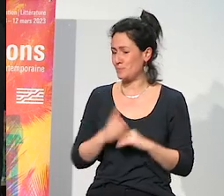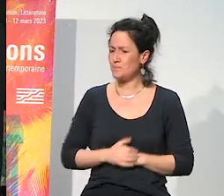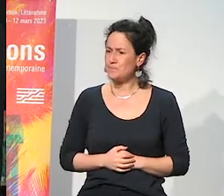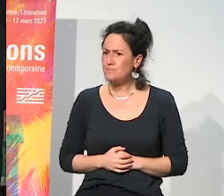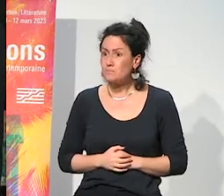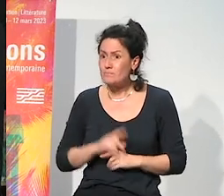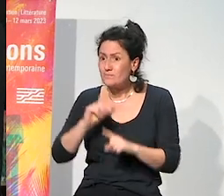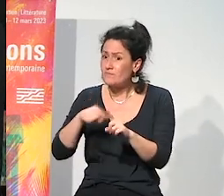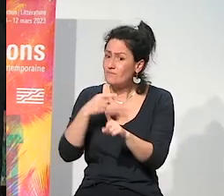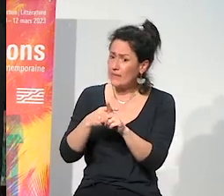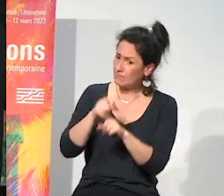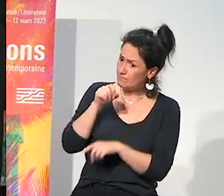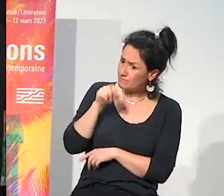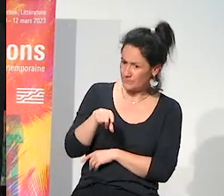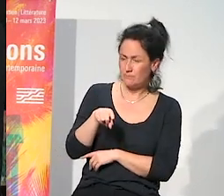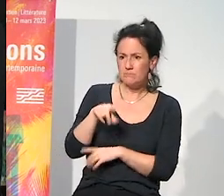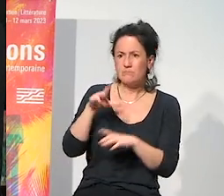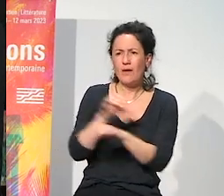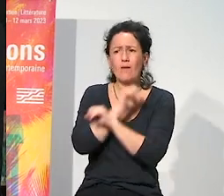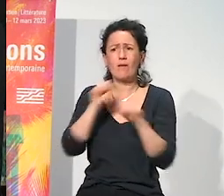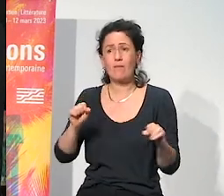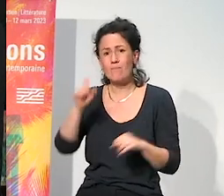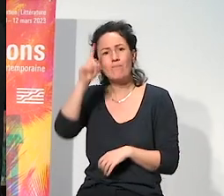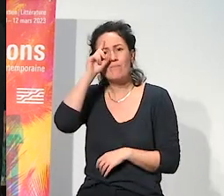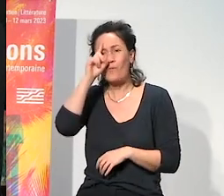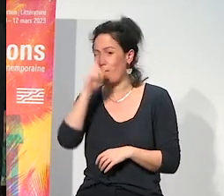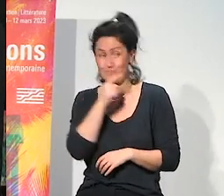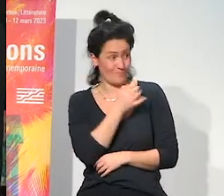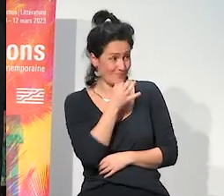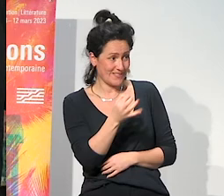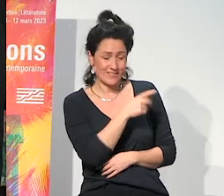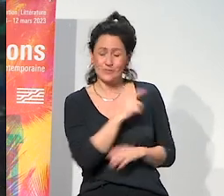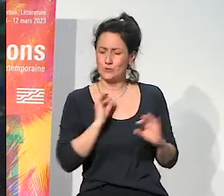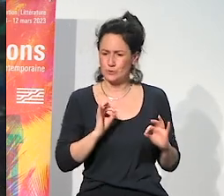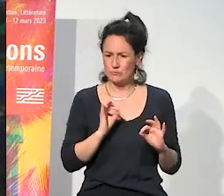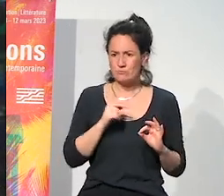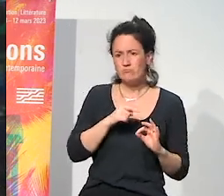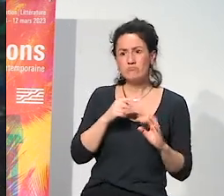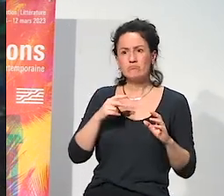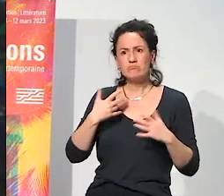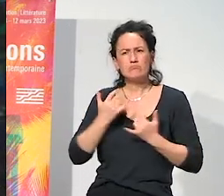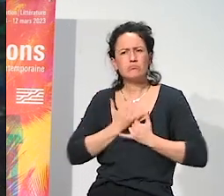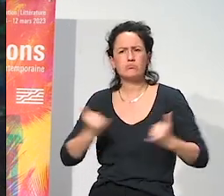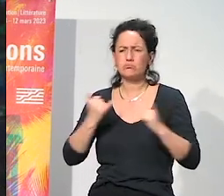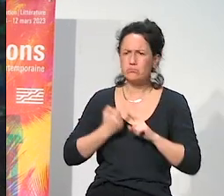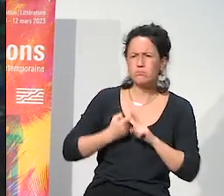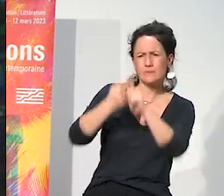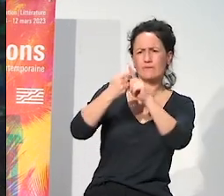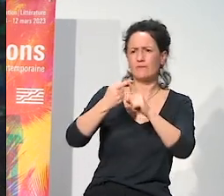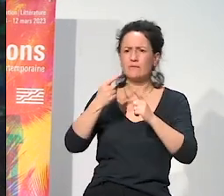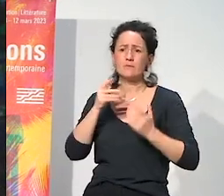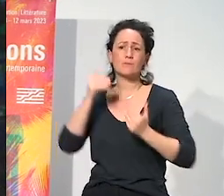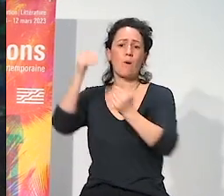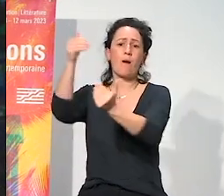Et ce film est incroyable parce que, comme vous disiez, il y a question d'optimisme, d'espoir.